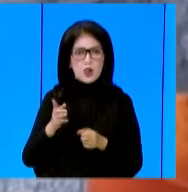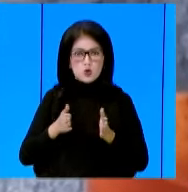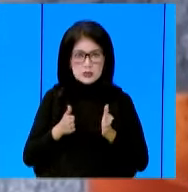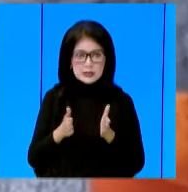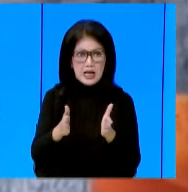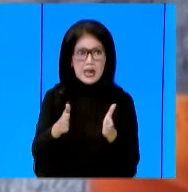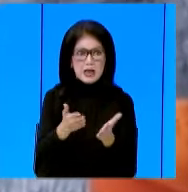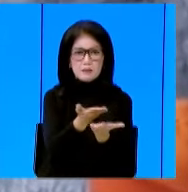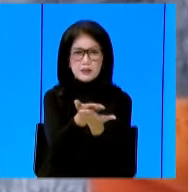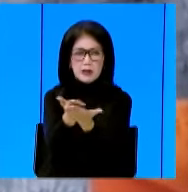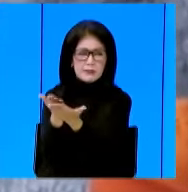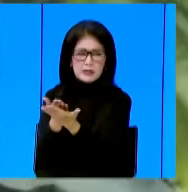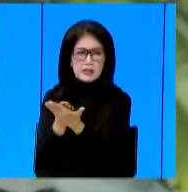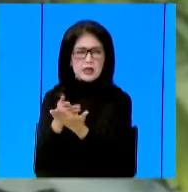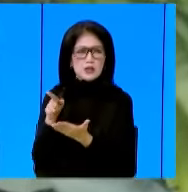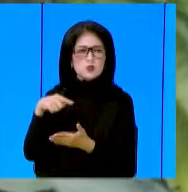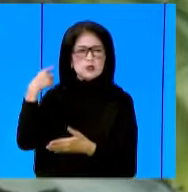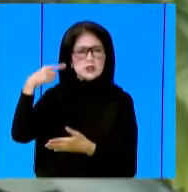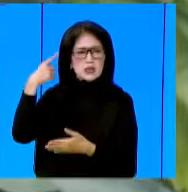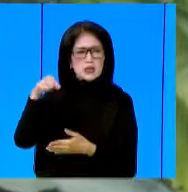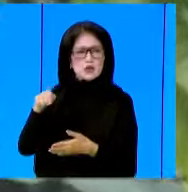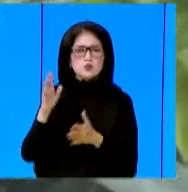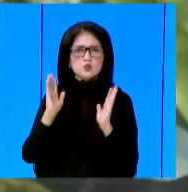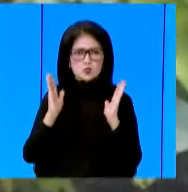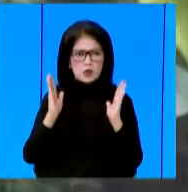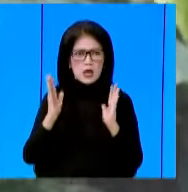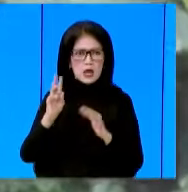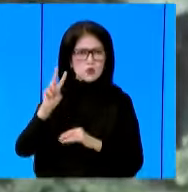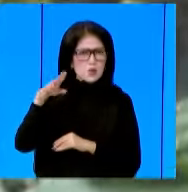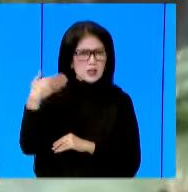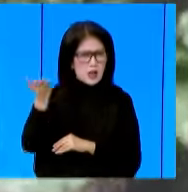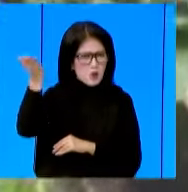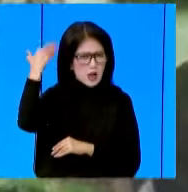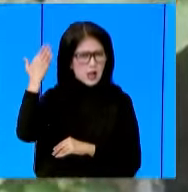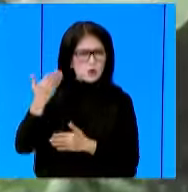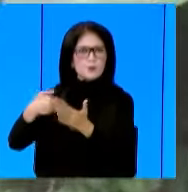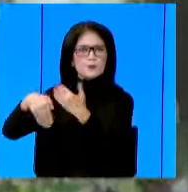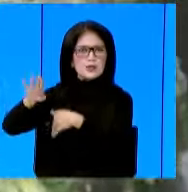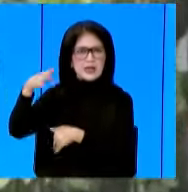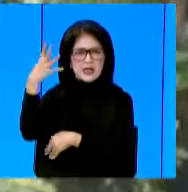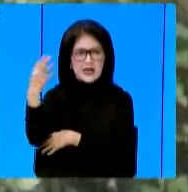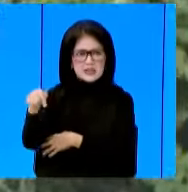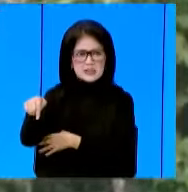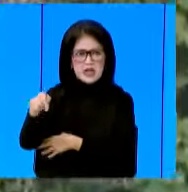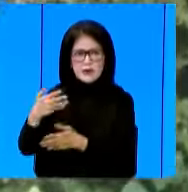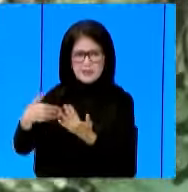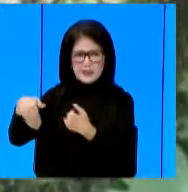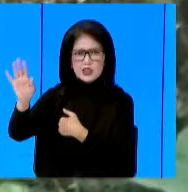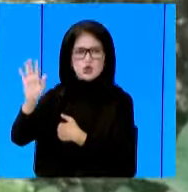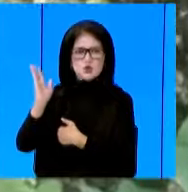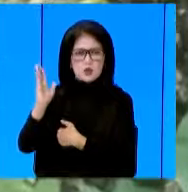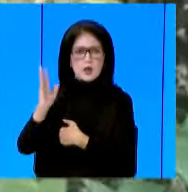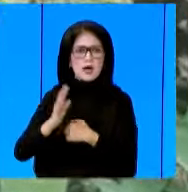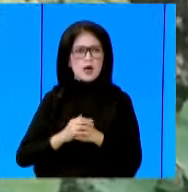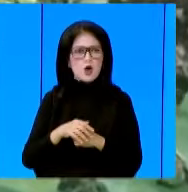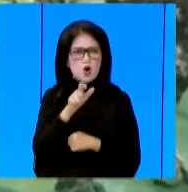dirinya meninggalkan desa 2 tahun lalu. Kondisi yang tidak layak dan berbahaya untuk anaknya ini hingga mengundang perhatian